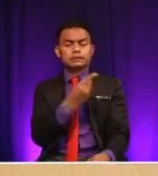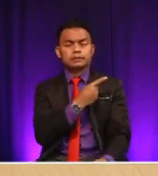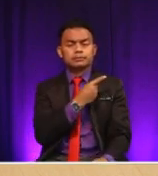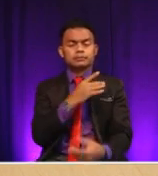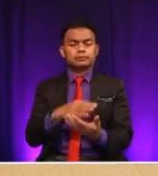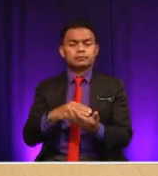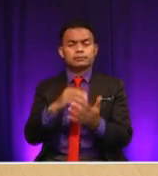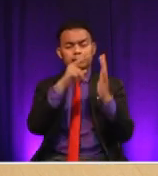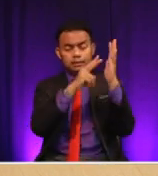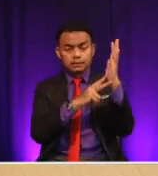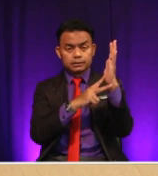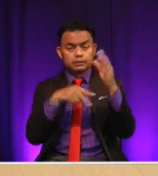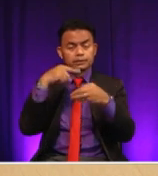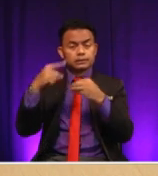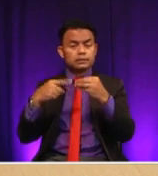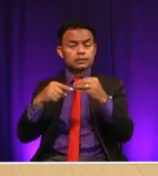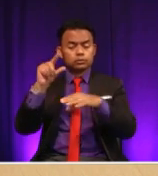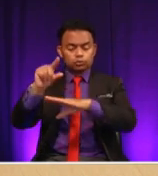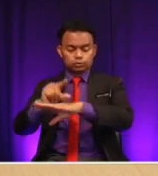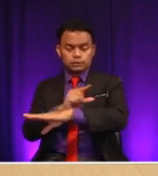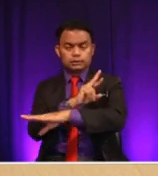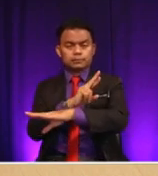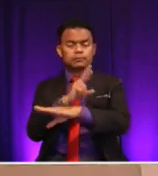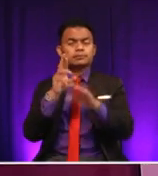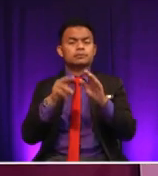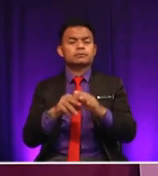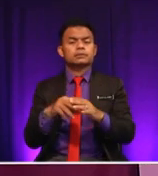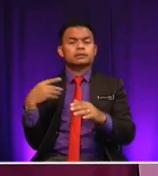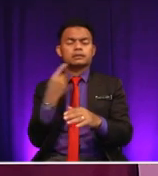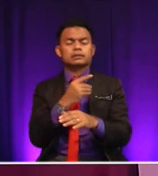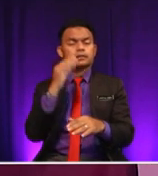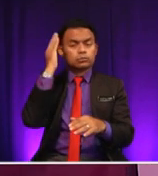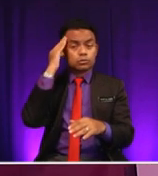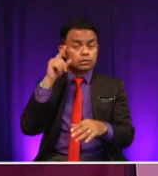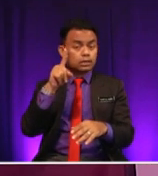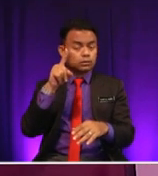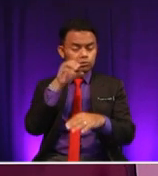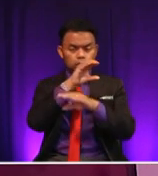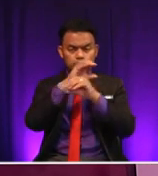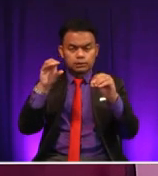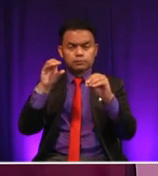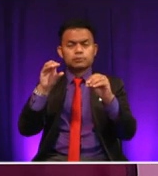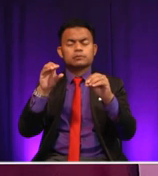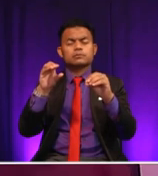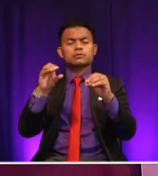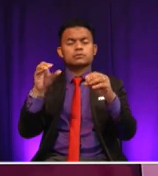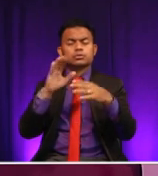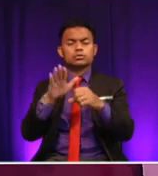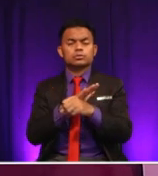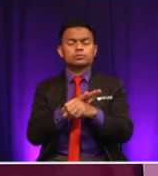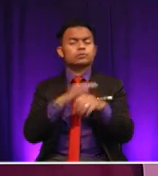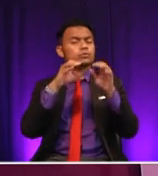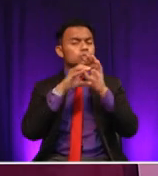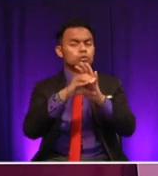dipanggil gurindam contohnya Oke contohnya berbudi bahasa Amalan kita itu contoh